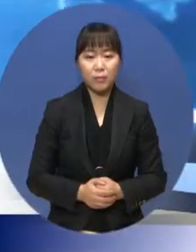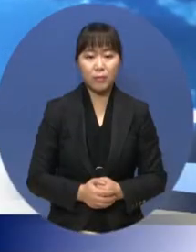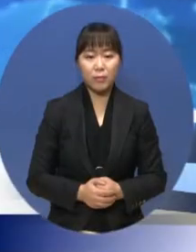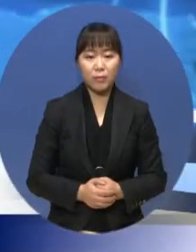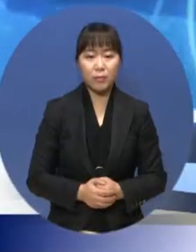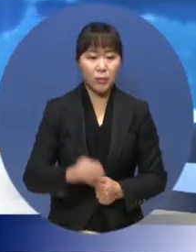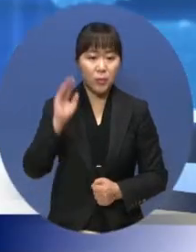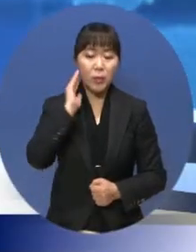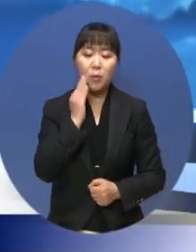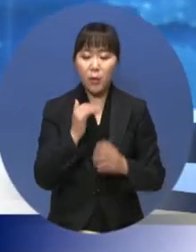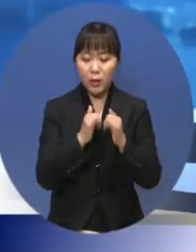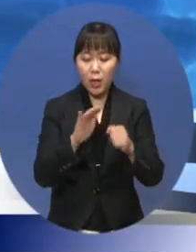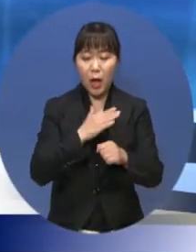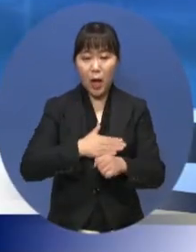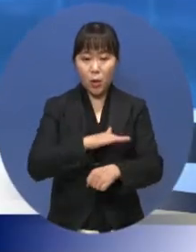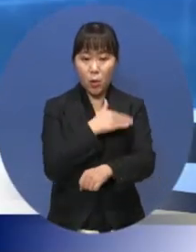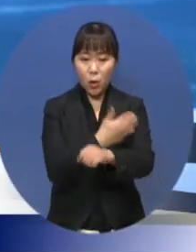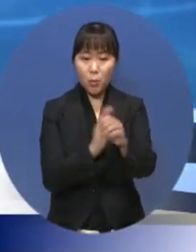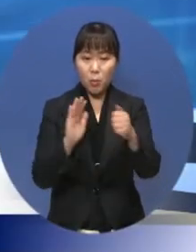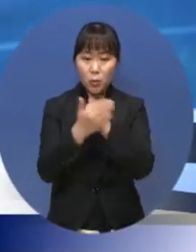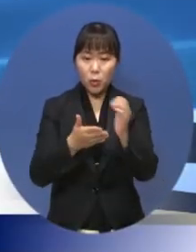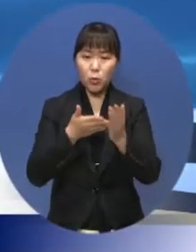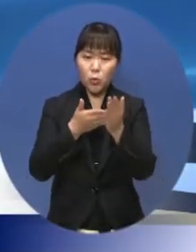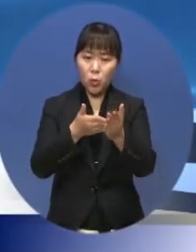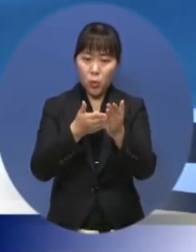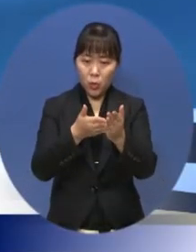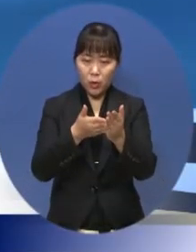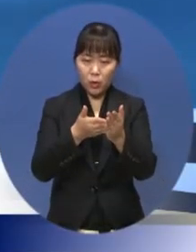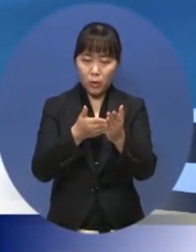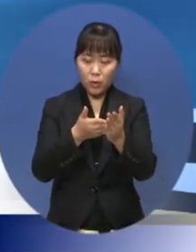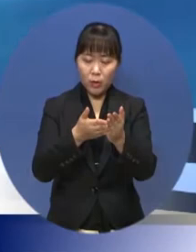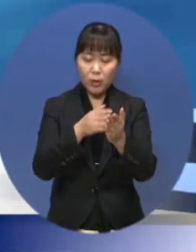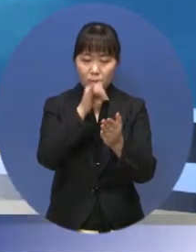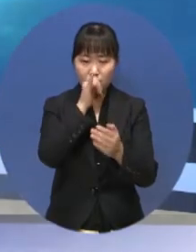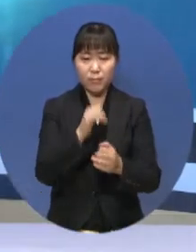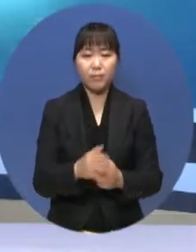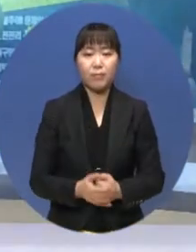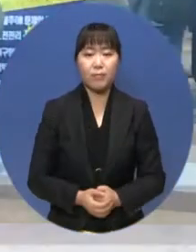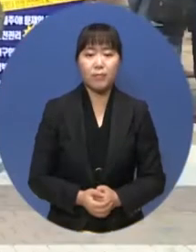청각장애인의 알권리 보장을 요구하는 진정이 제기됐습니다